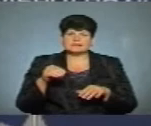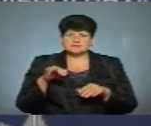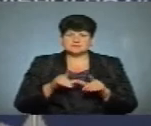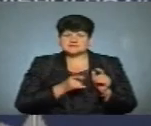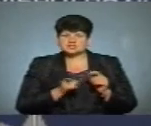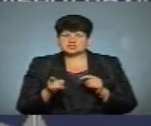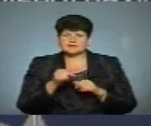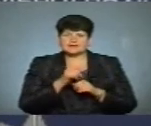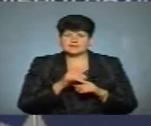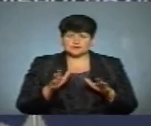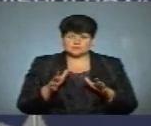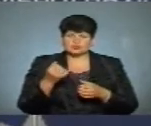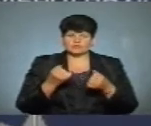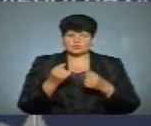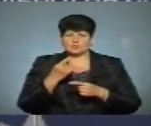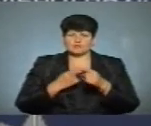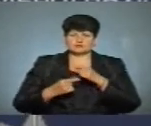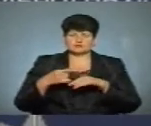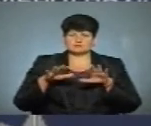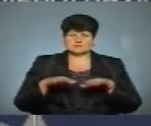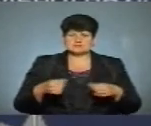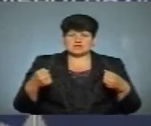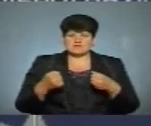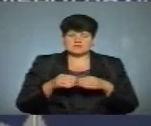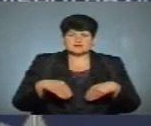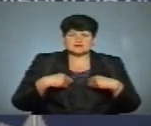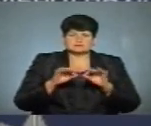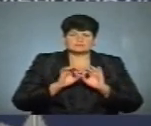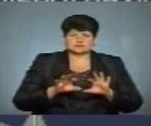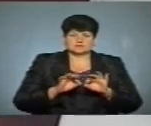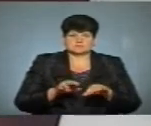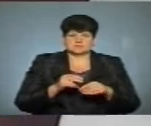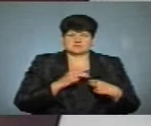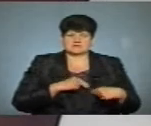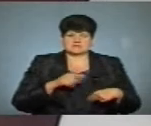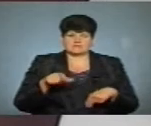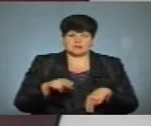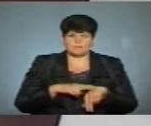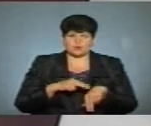з'їжджати не можна. Водій повернувся на місце аварії, зараз дає свідчення працівникам поліції.